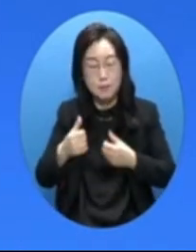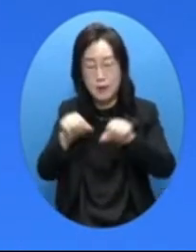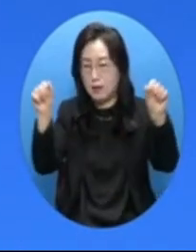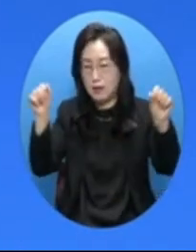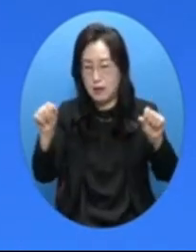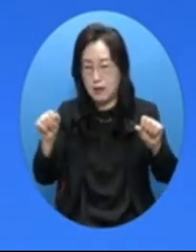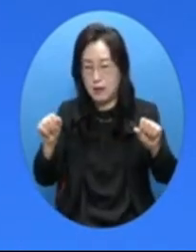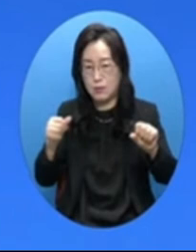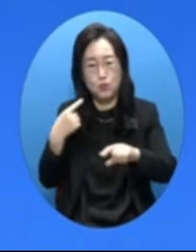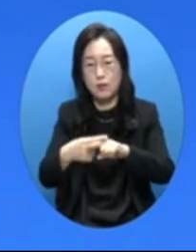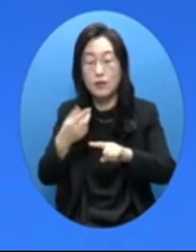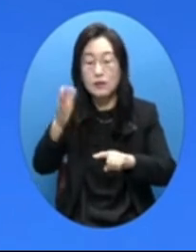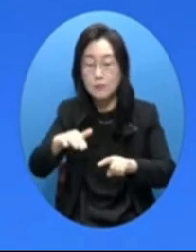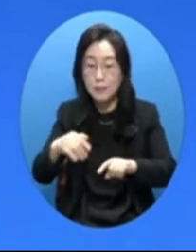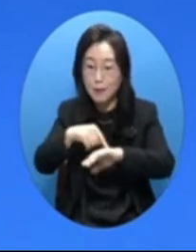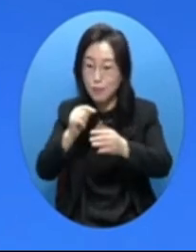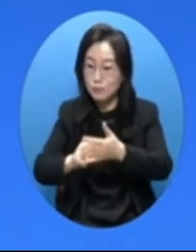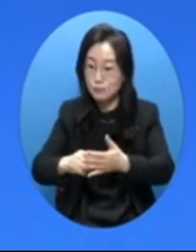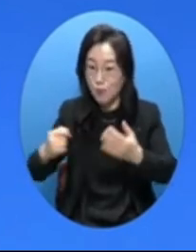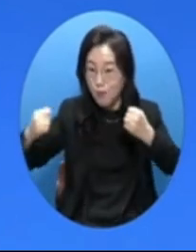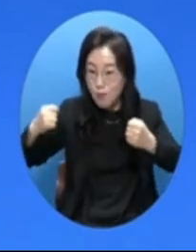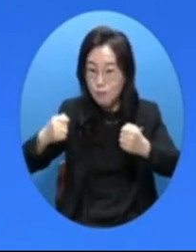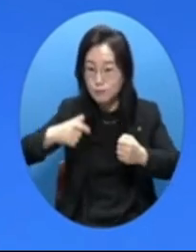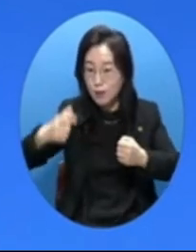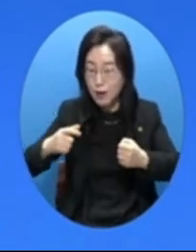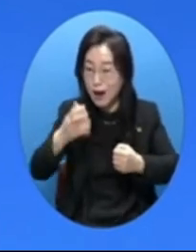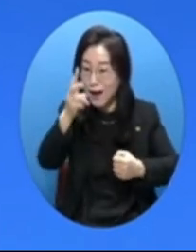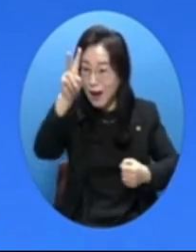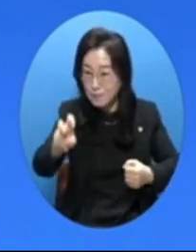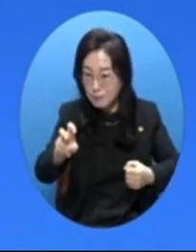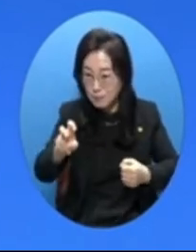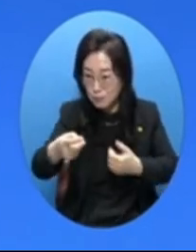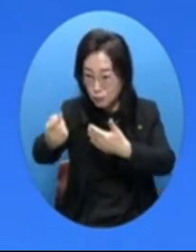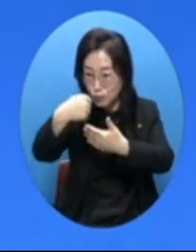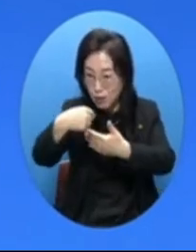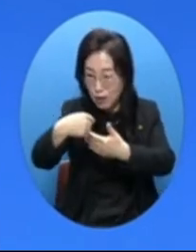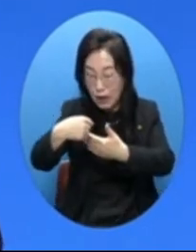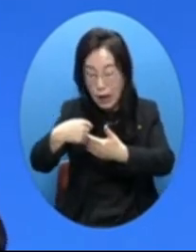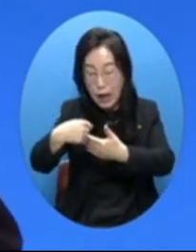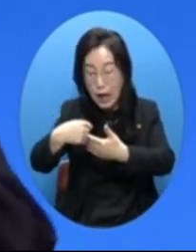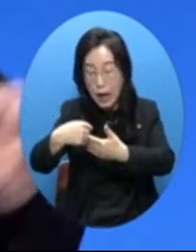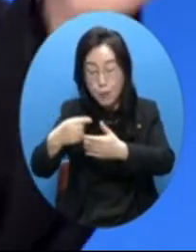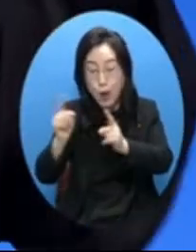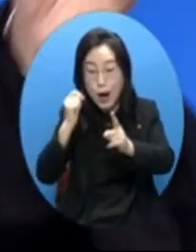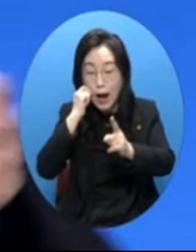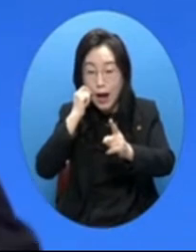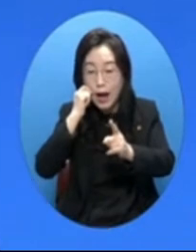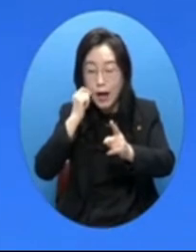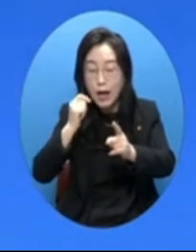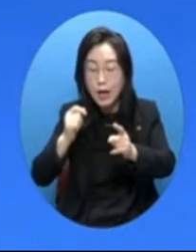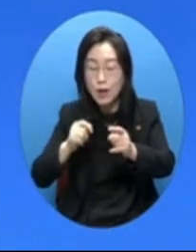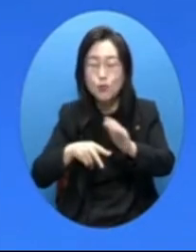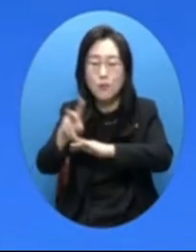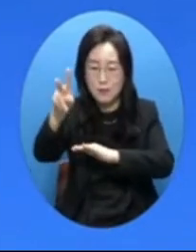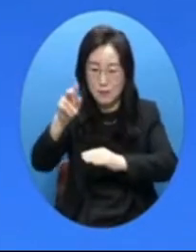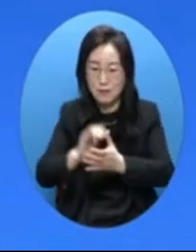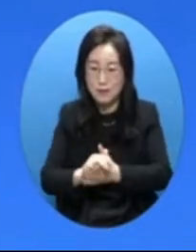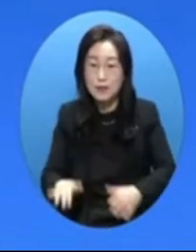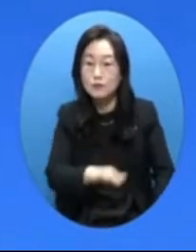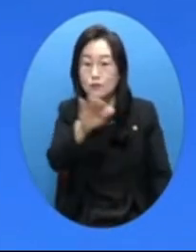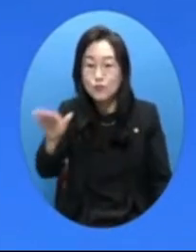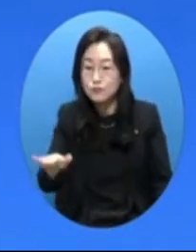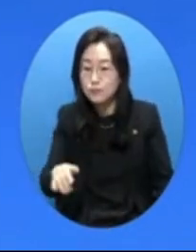건강해지면 이 고약한 암도 들어왔다가 아이고 내 있을 것이 아니네 그리고 떠나가 버리는 것입니다 여러분